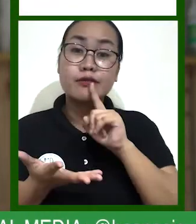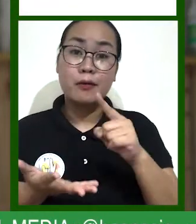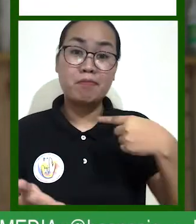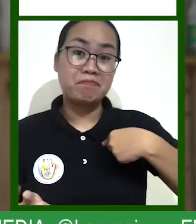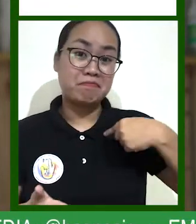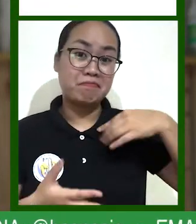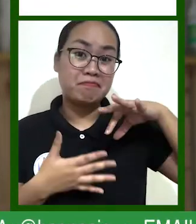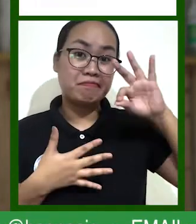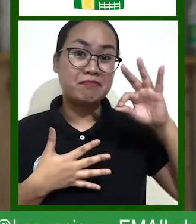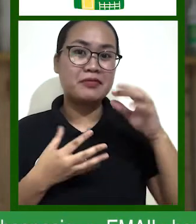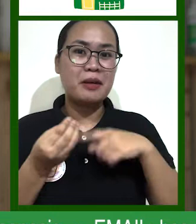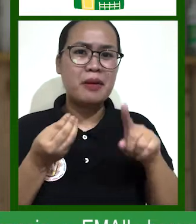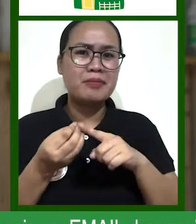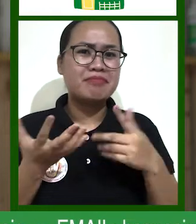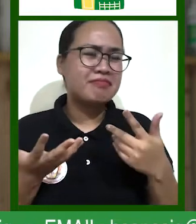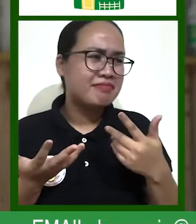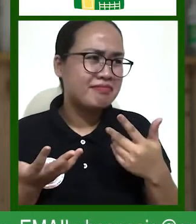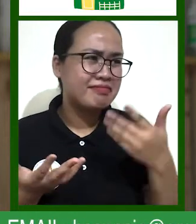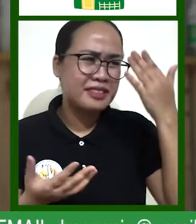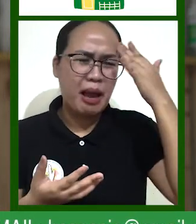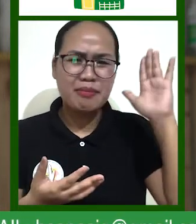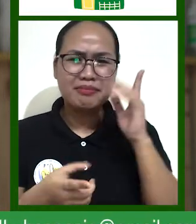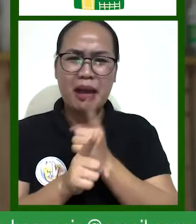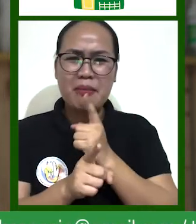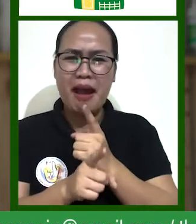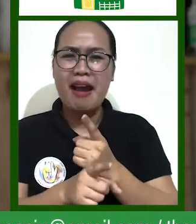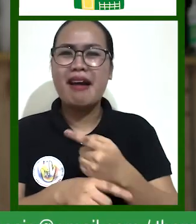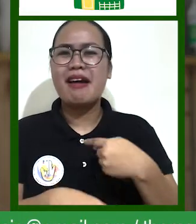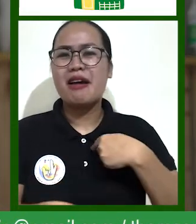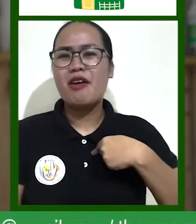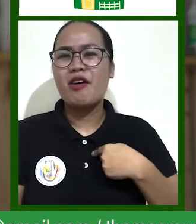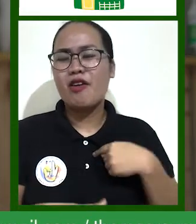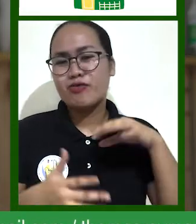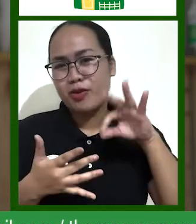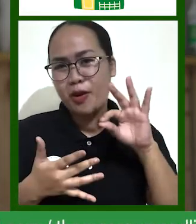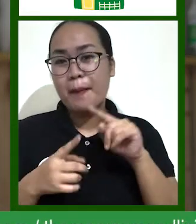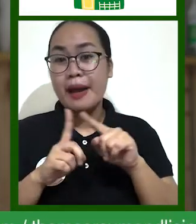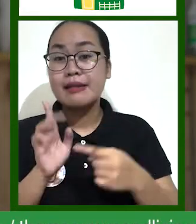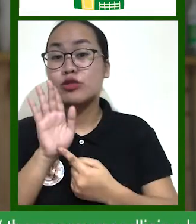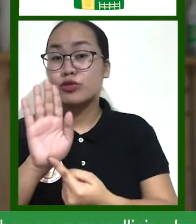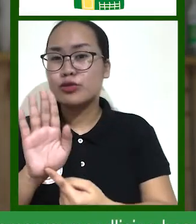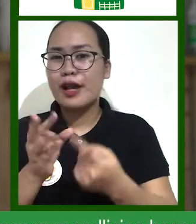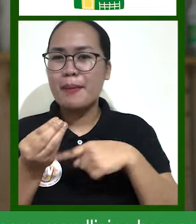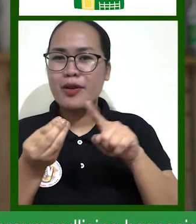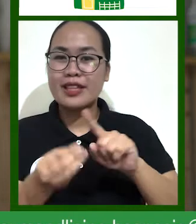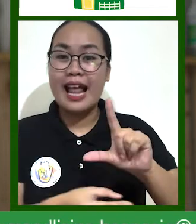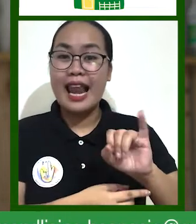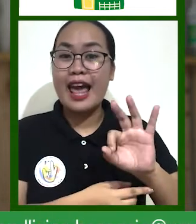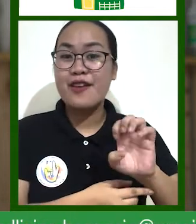no, para sa, ewan ko kung tama ba yung napili nila ako, no, pero na-showcase po natin ang ating lifestyle change